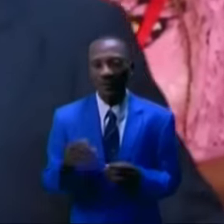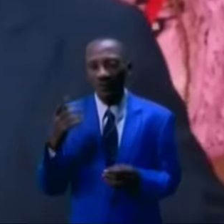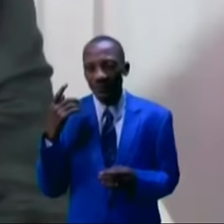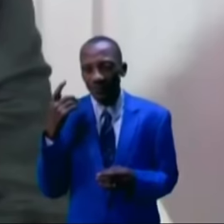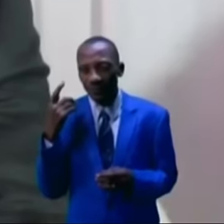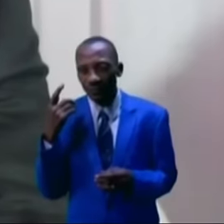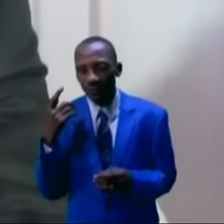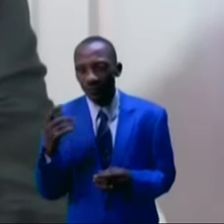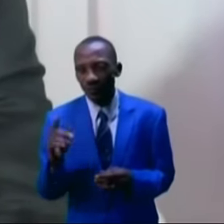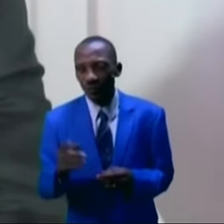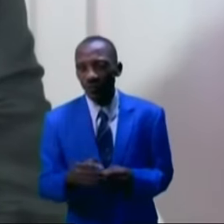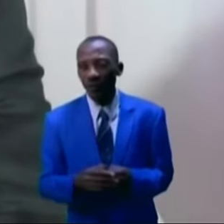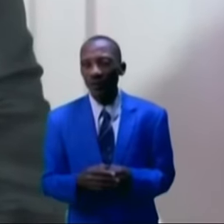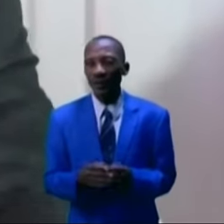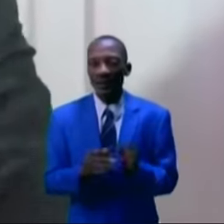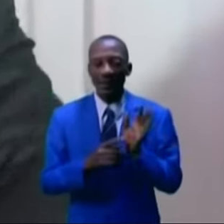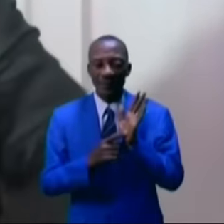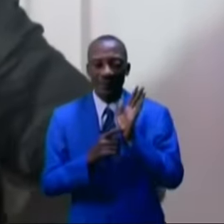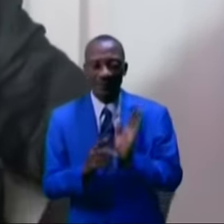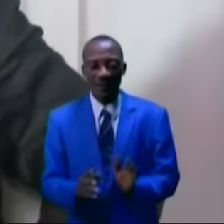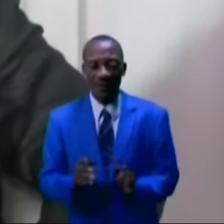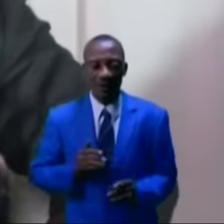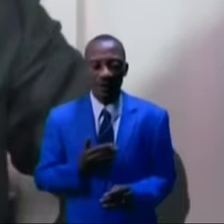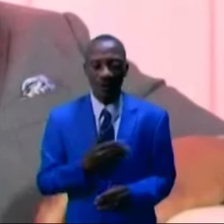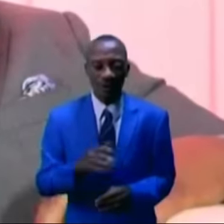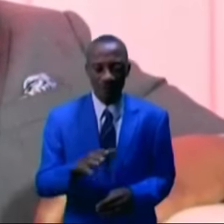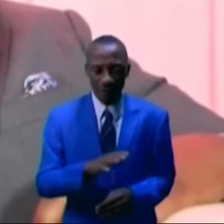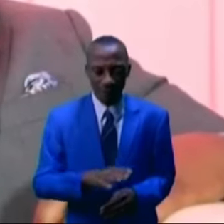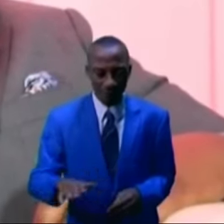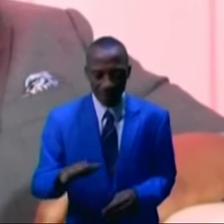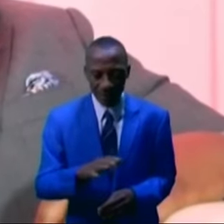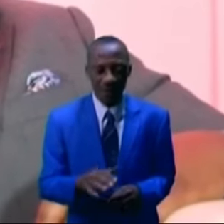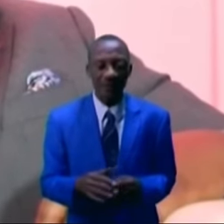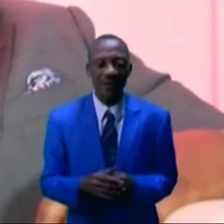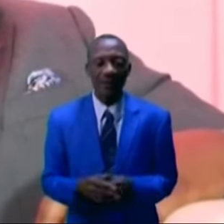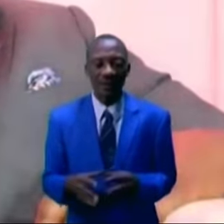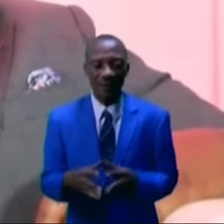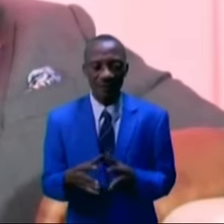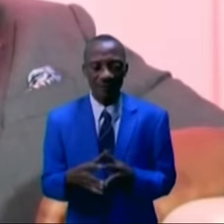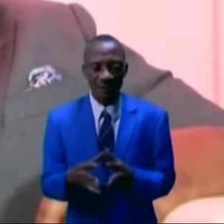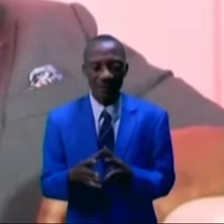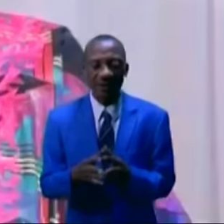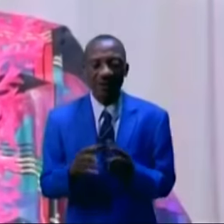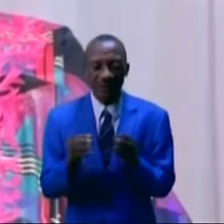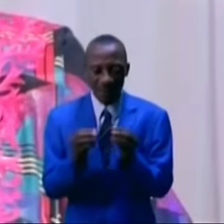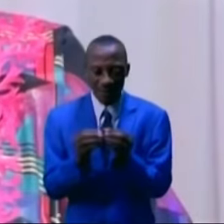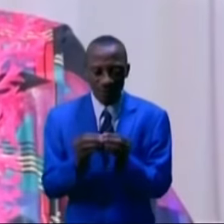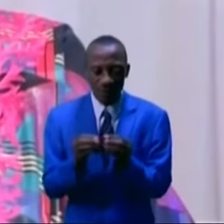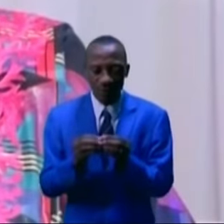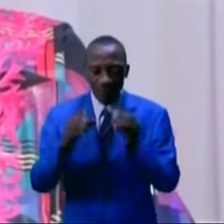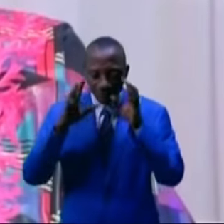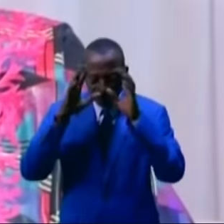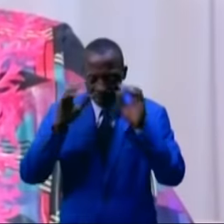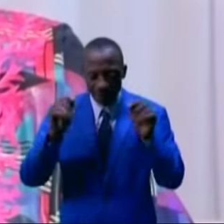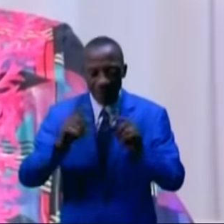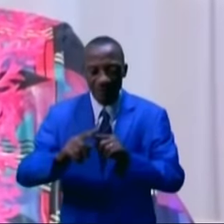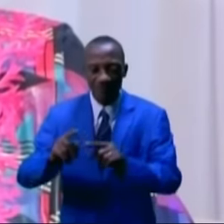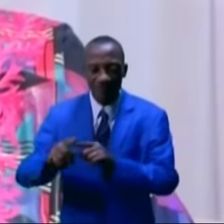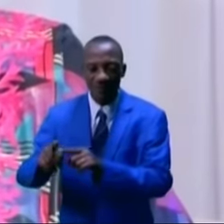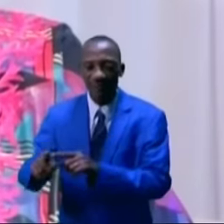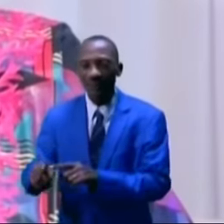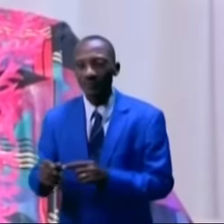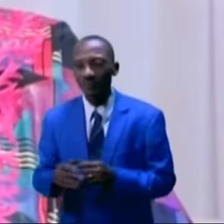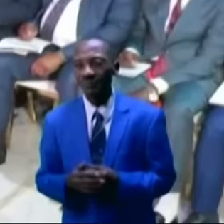la RDC, avec ses atouts et les défis à relever pour son développement. Pour Vital Kamerhe, la RDC, terre d'espoir, est un paradis que nous